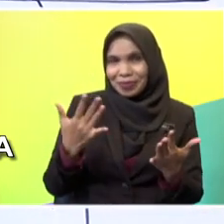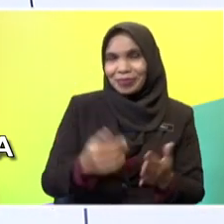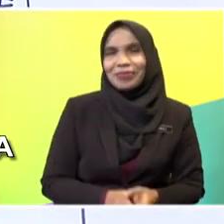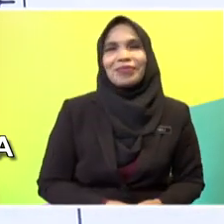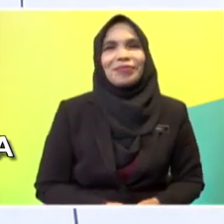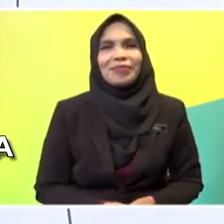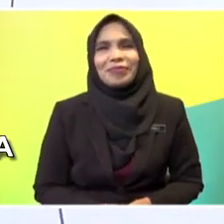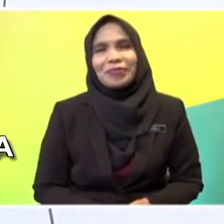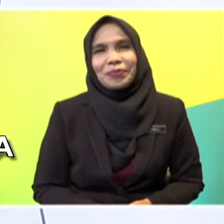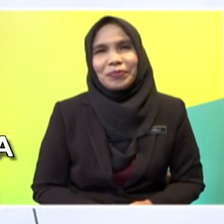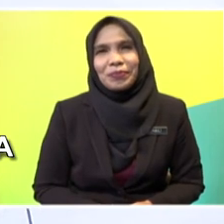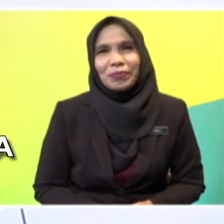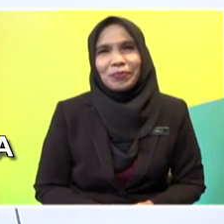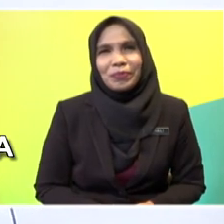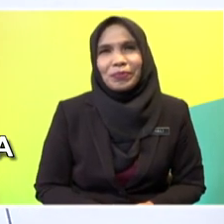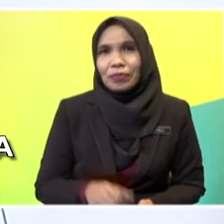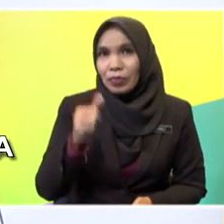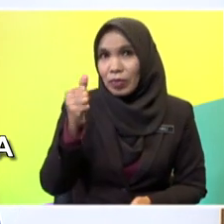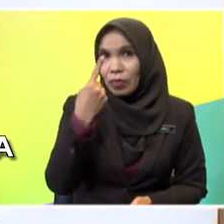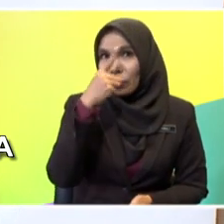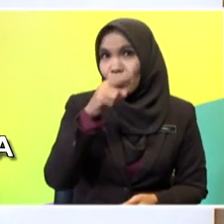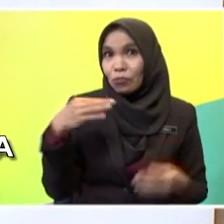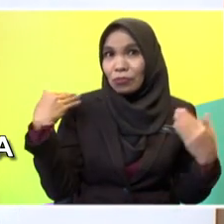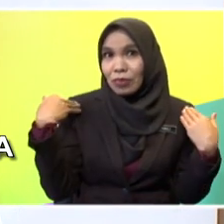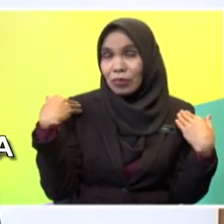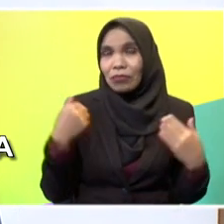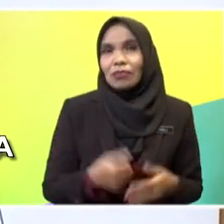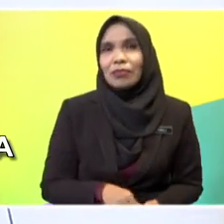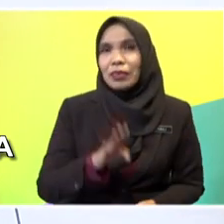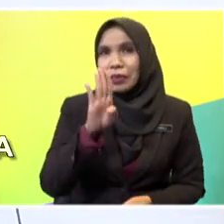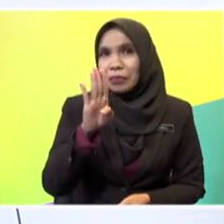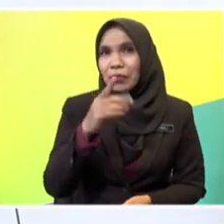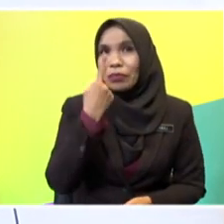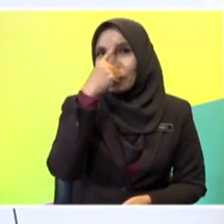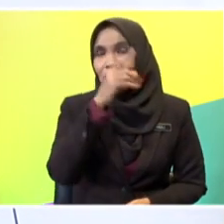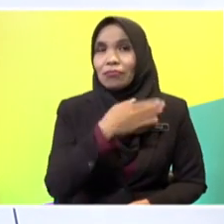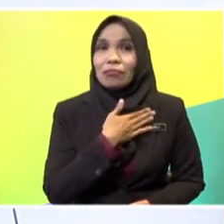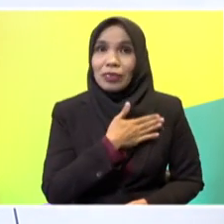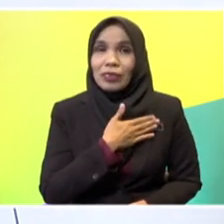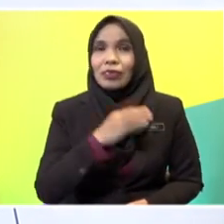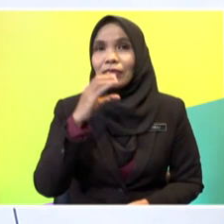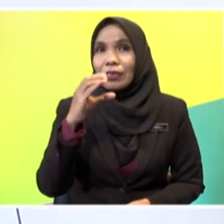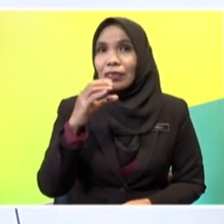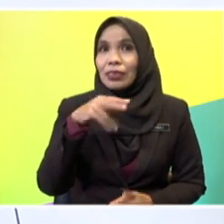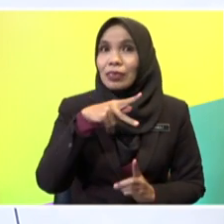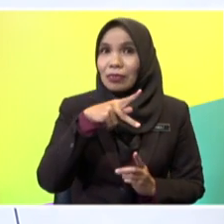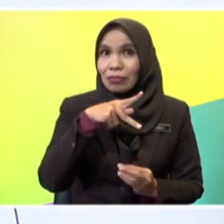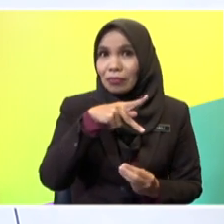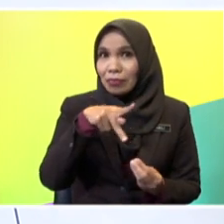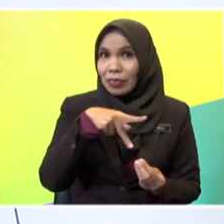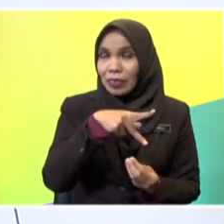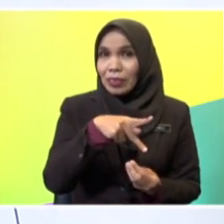Okey. Di sini kita A untuk bahu, B untuk dada, C keliling dada,